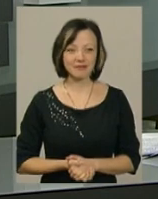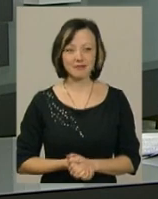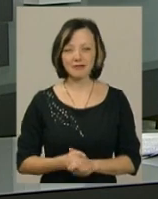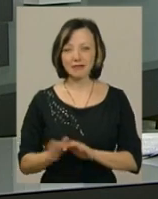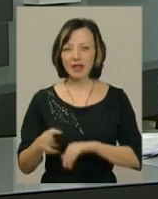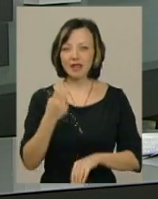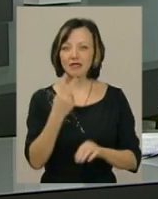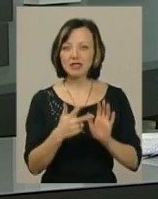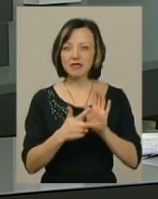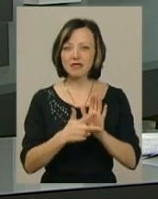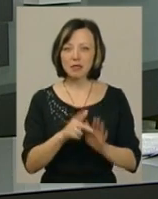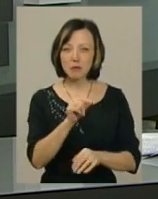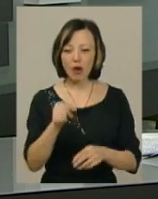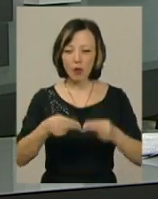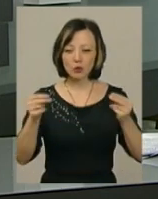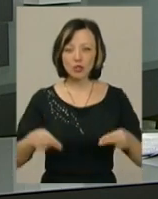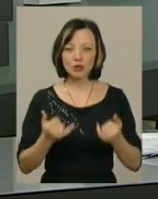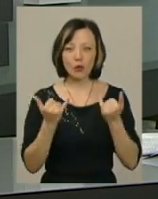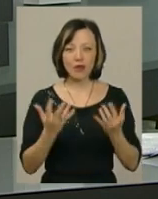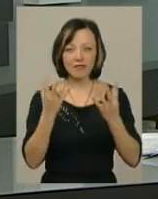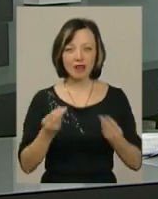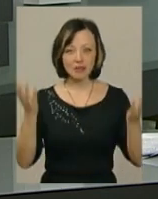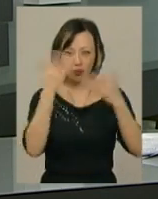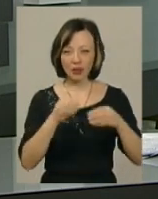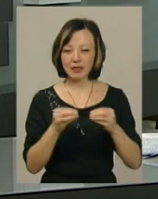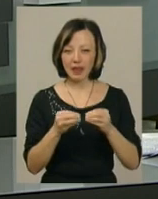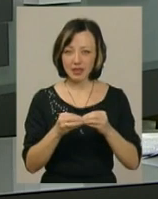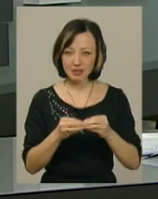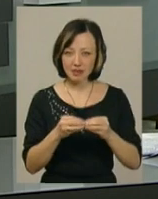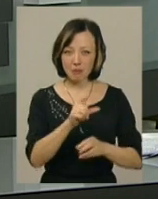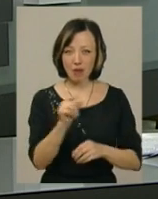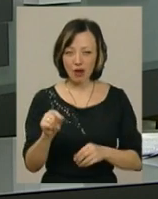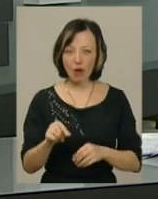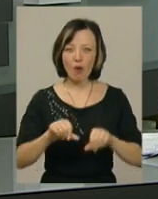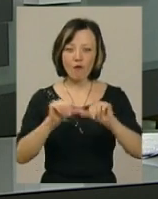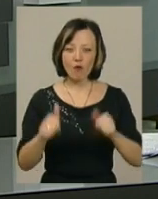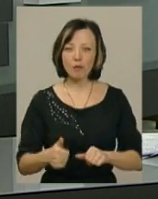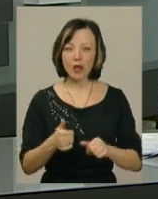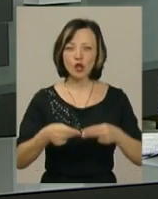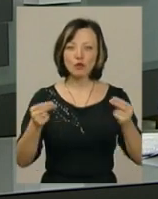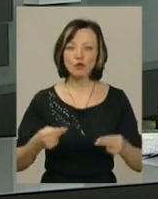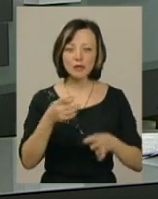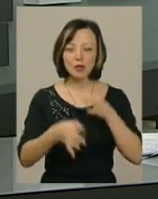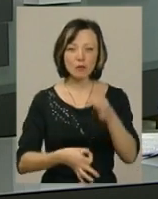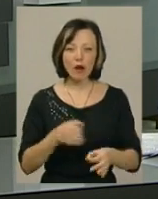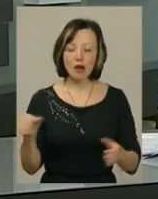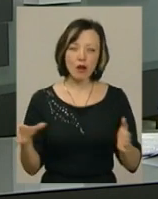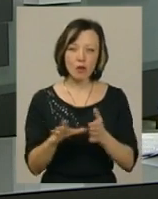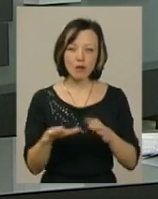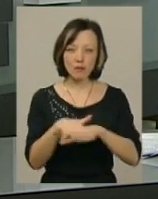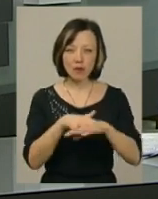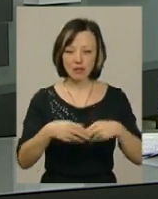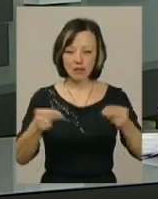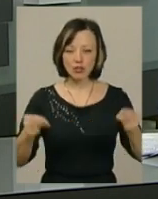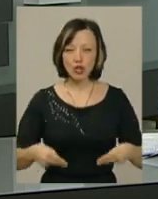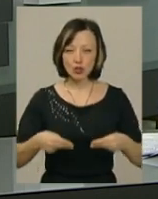28 пар одружилися у Хмельницькому сьогодні в День закоханих. 10 з них вирішили оформити шлюб за добу. А рекорд наймасовішої реєстрації шлюбу